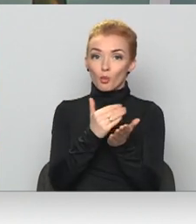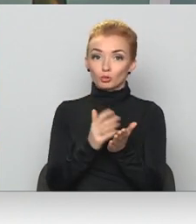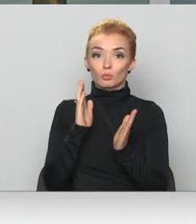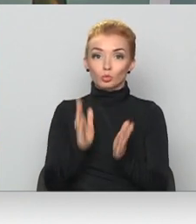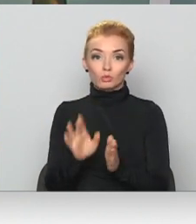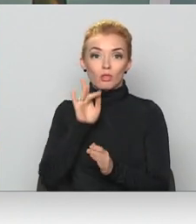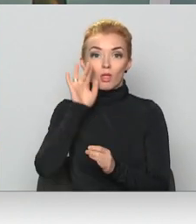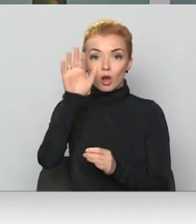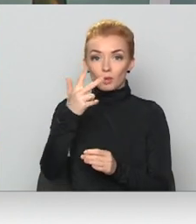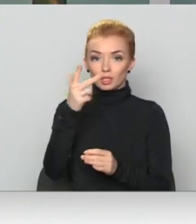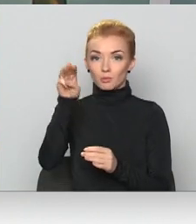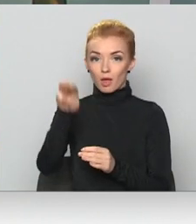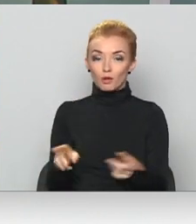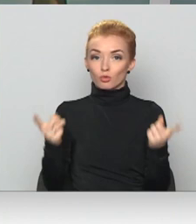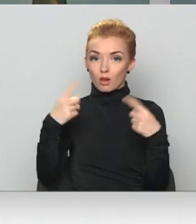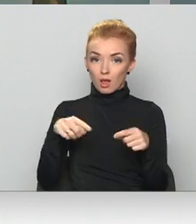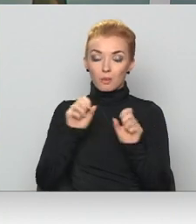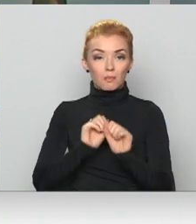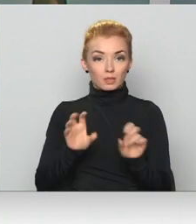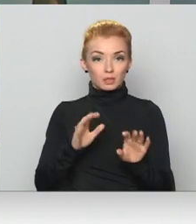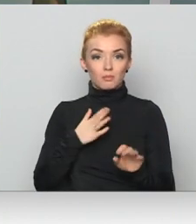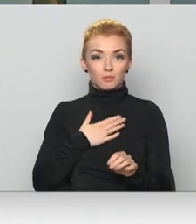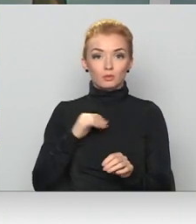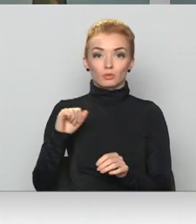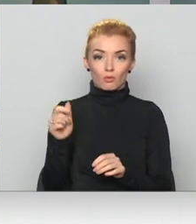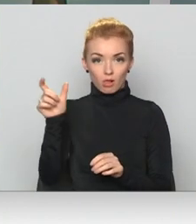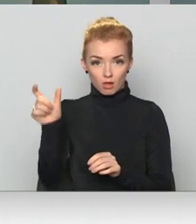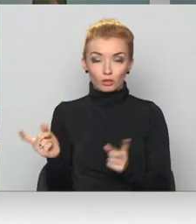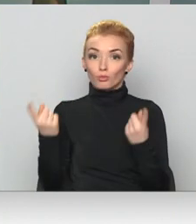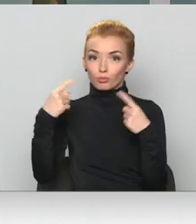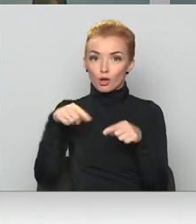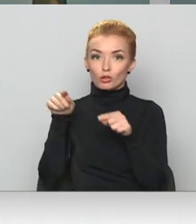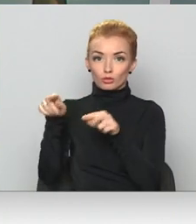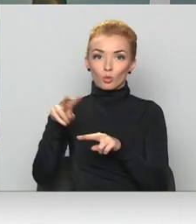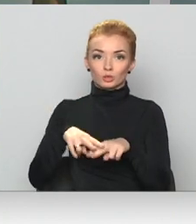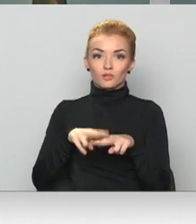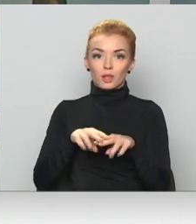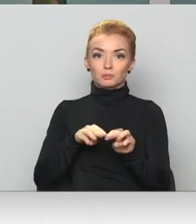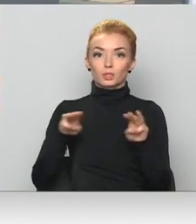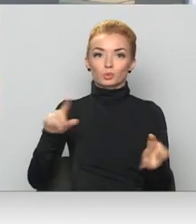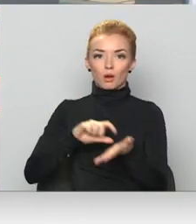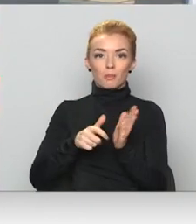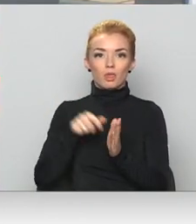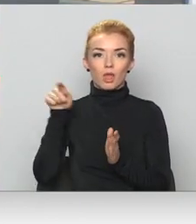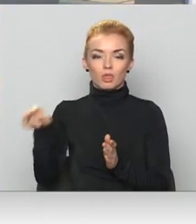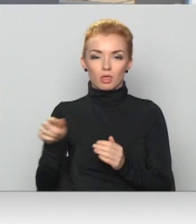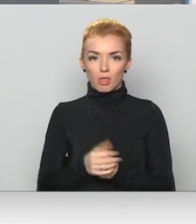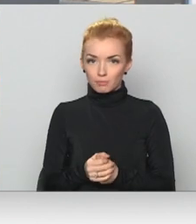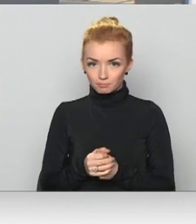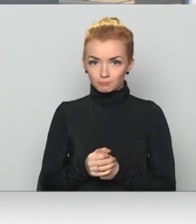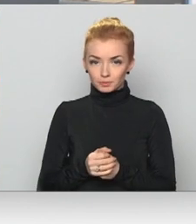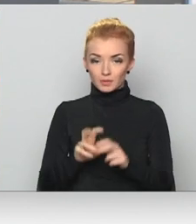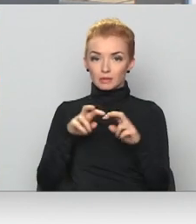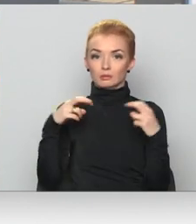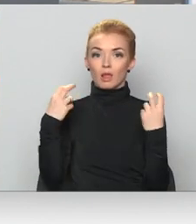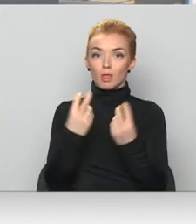jāsadzīvo nākamajos mēnešos, pastāstīts mans kolēģis Ilja Kozīns, kurš pašlaik atrodas ministru kabinetā. Sveiks, Ilja! Sēde sākās